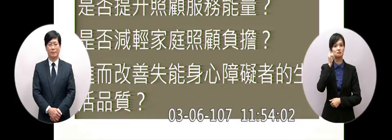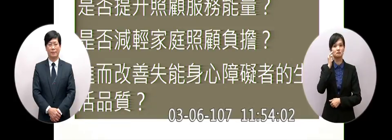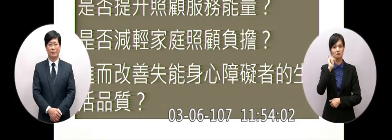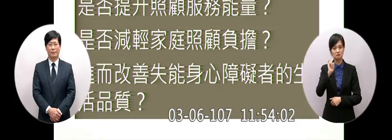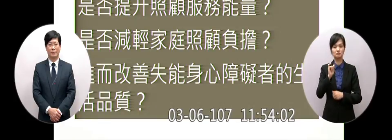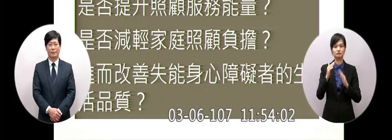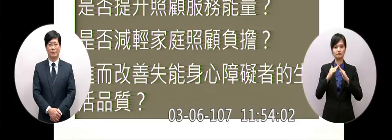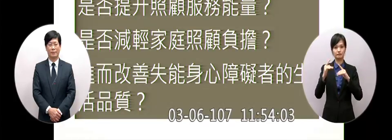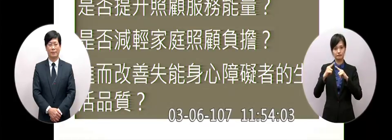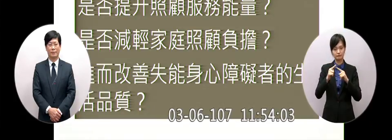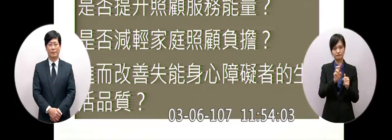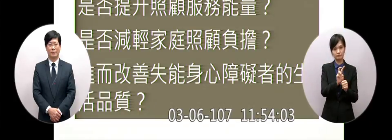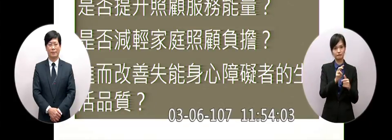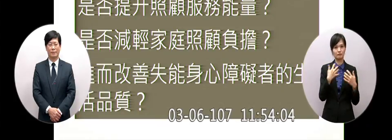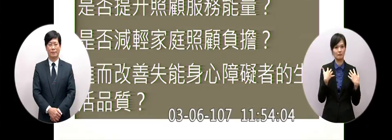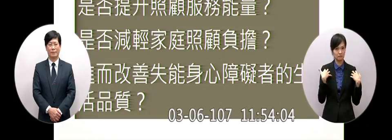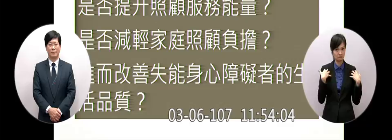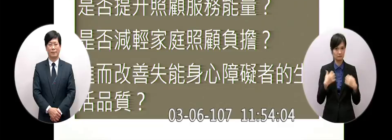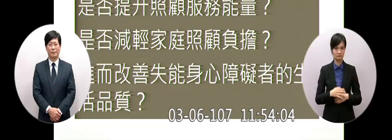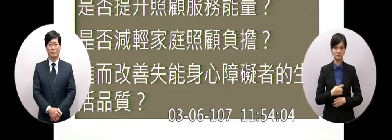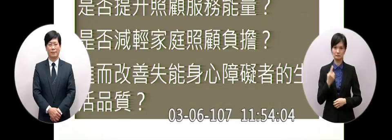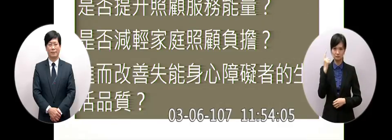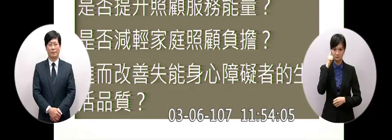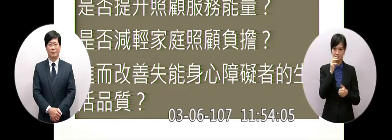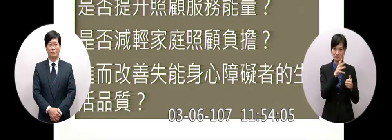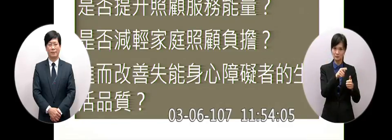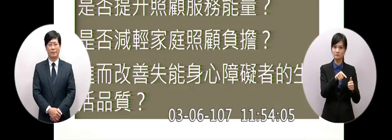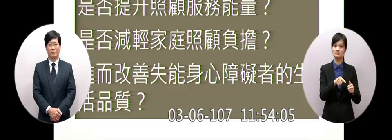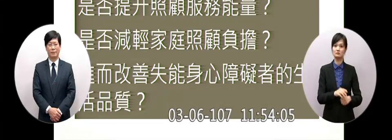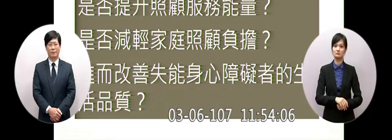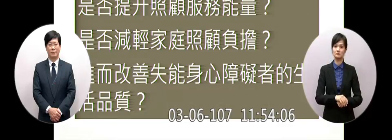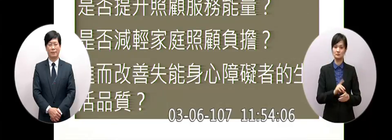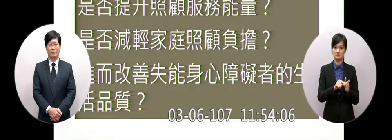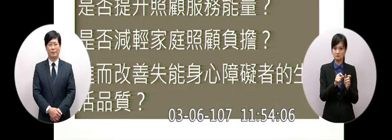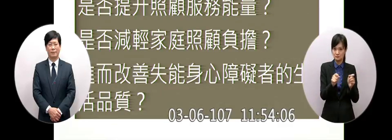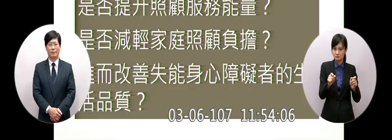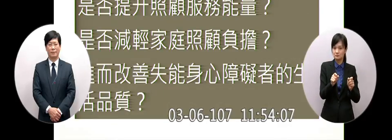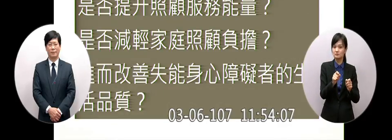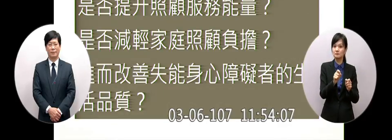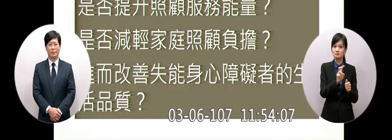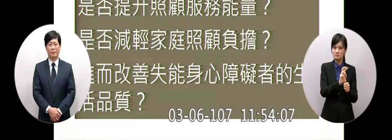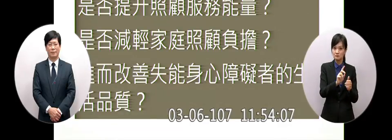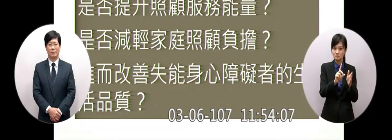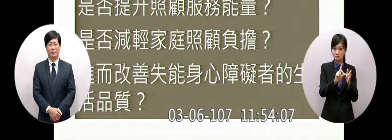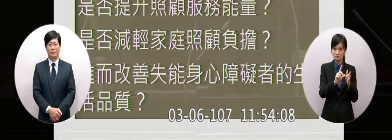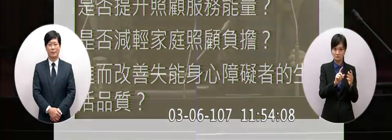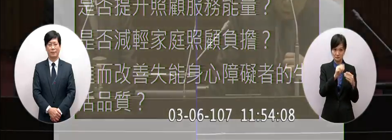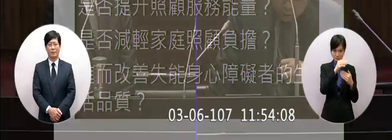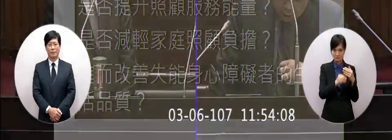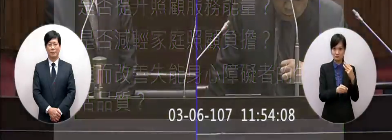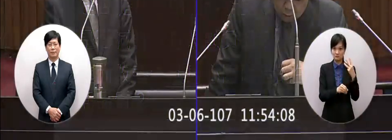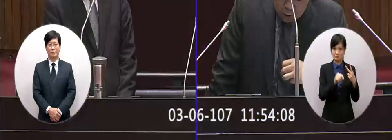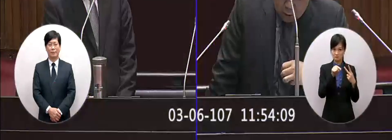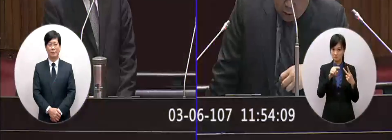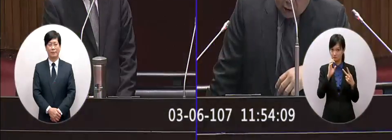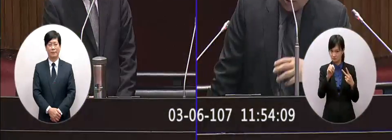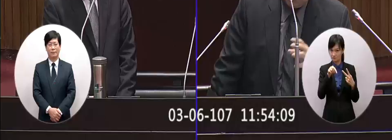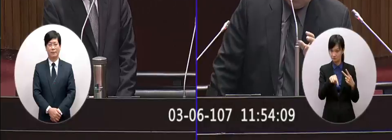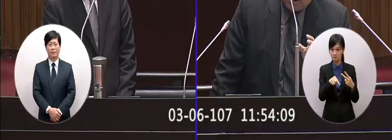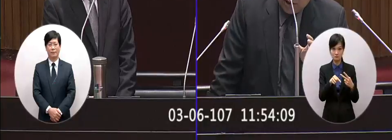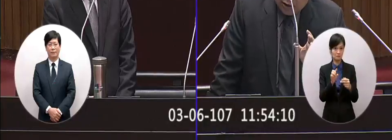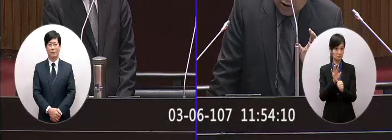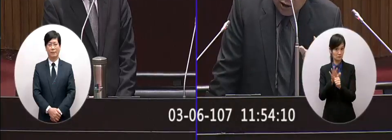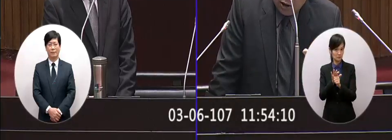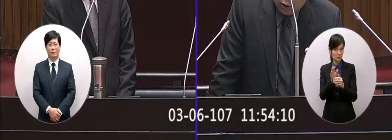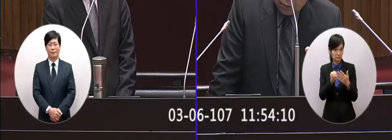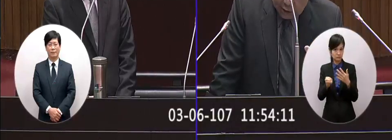我想请问就是说院长，我们长照 2.0 的开办是不是提升了身心障碍者照顾的能量？那是